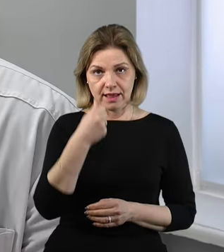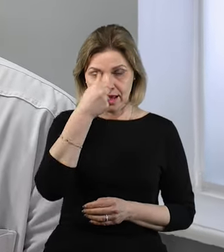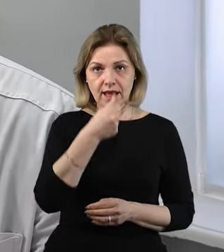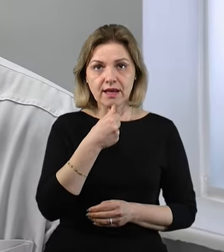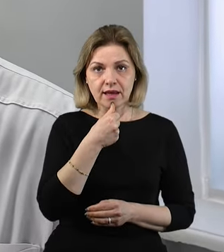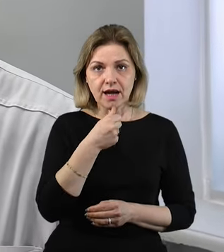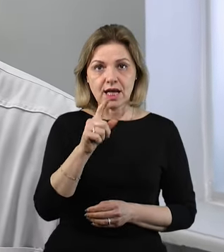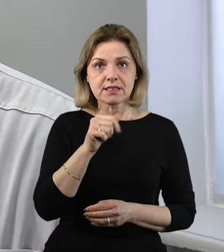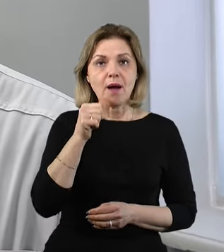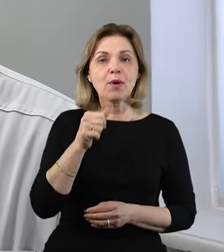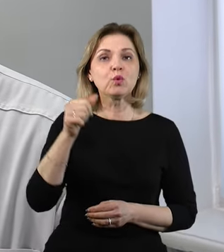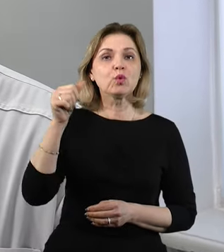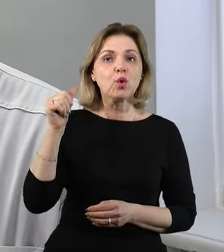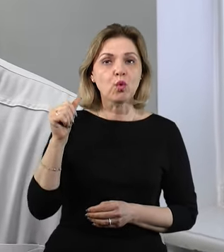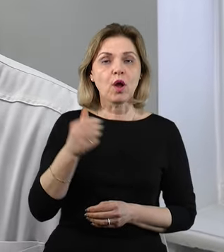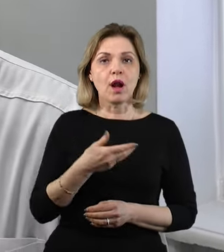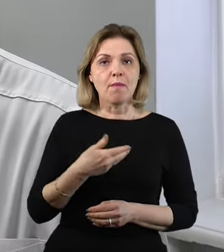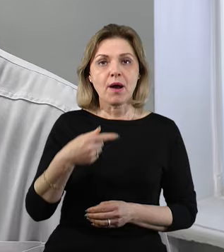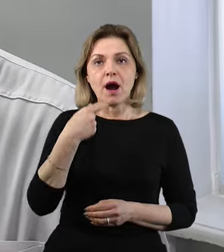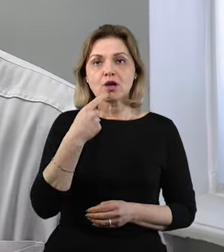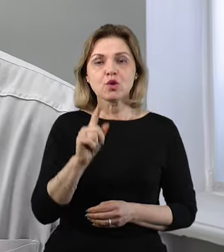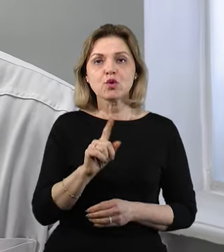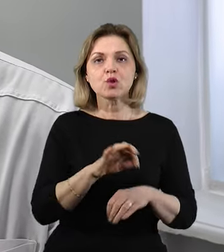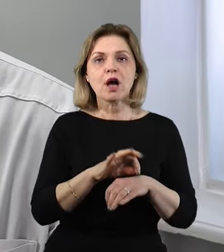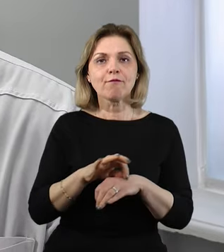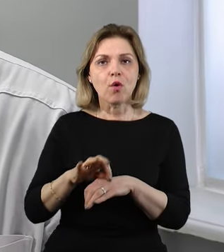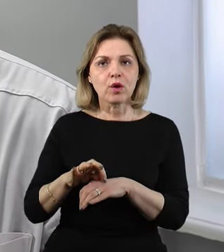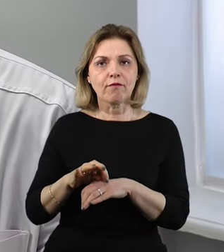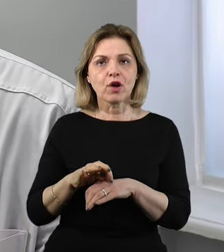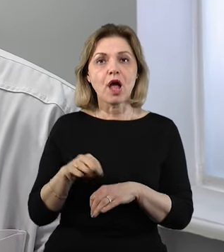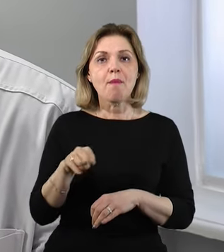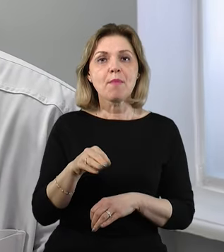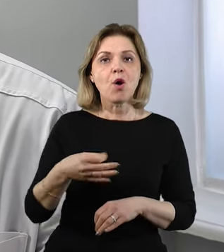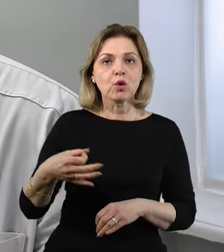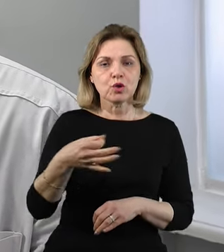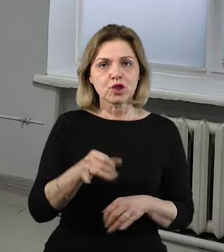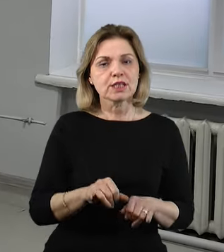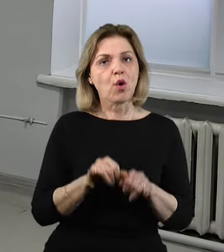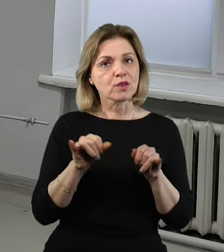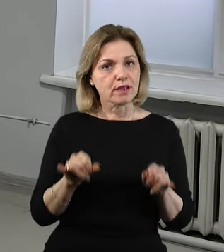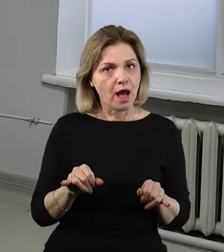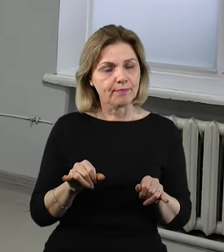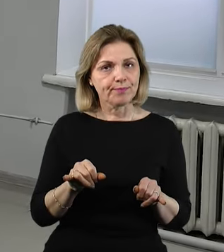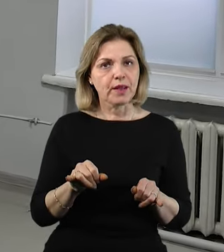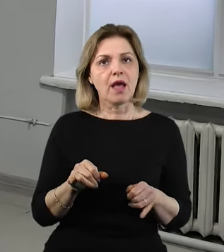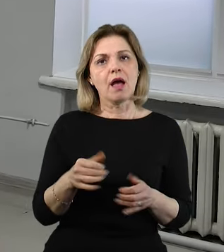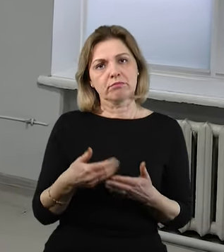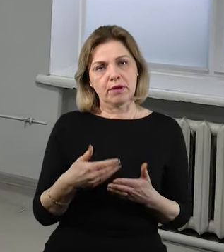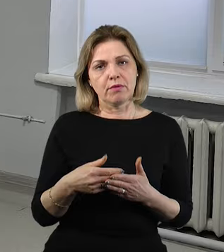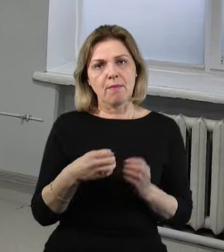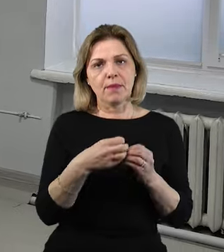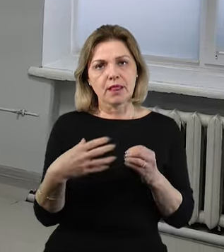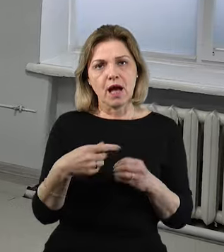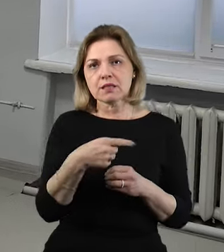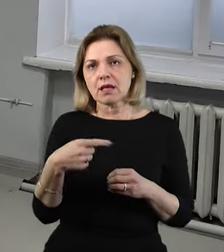скажімо так, за минулого року, то ми, в принципі, кажемо, що захворювання, звісно, по Миколаївщині зросла. Зросла десь